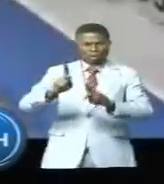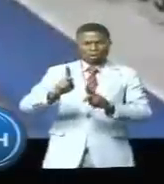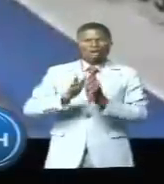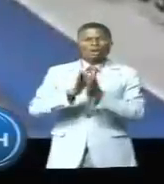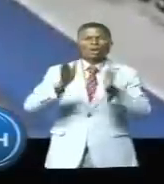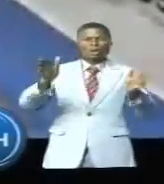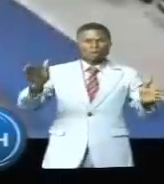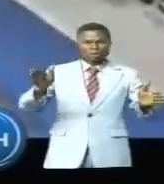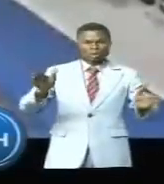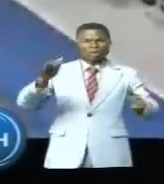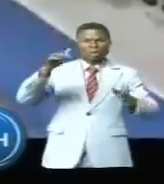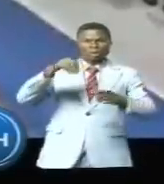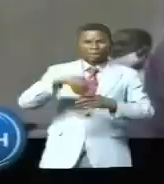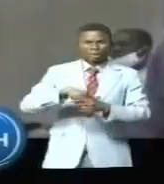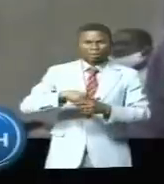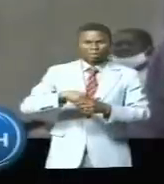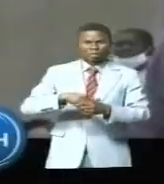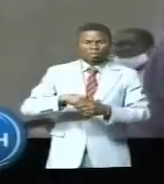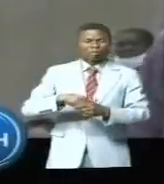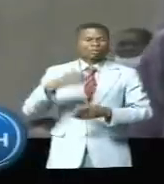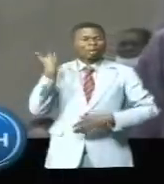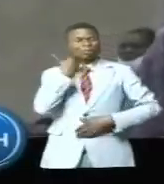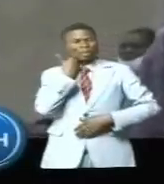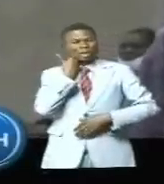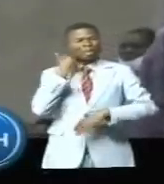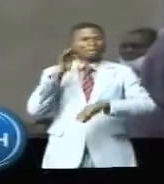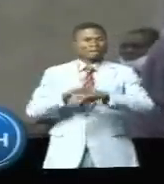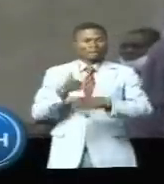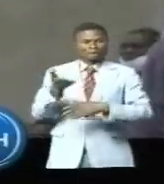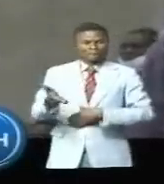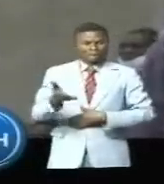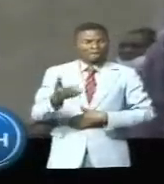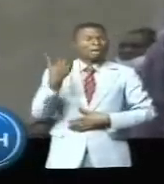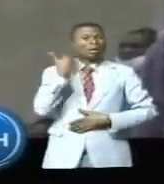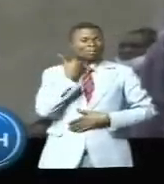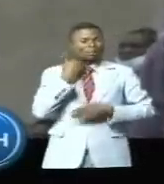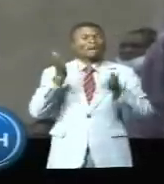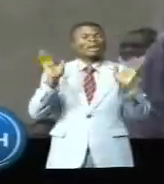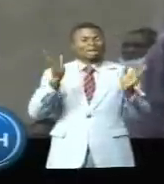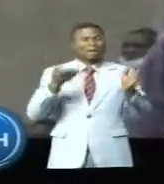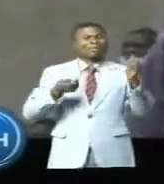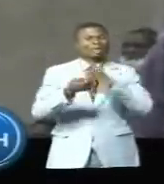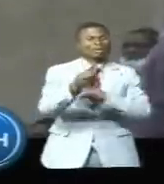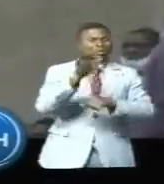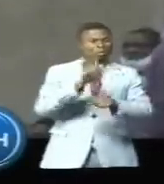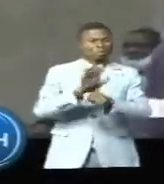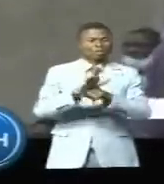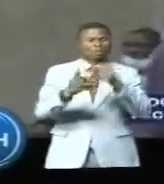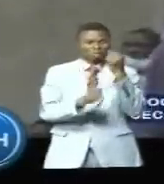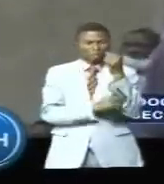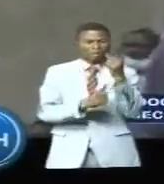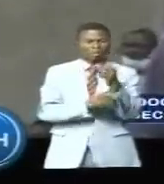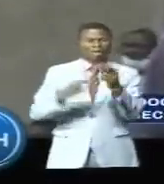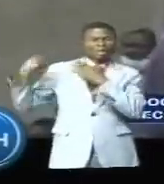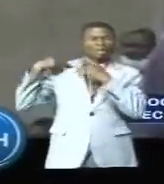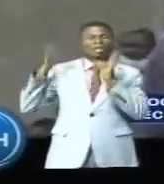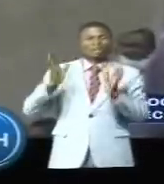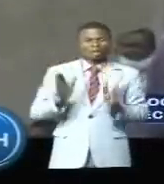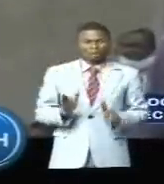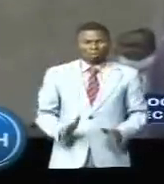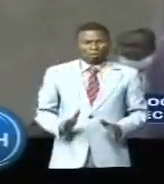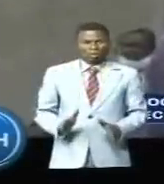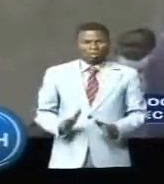entière contre le paludisme. Une endémie très meurtrière est responsable